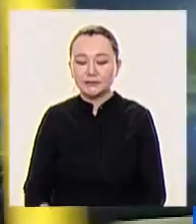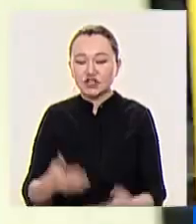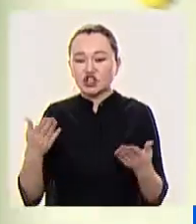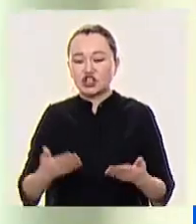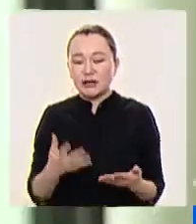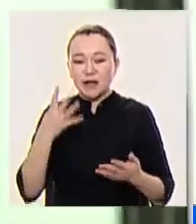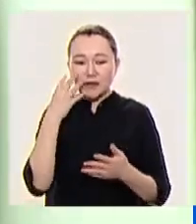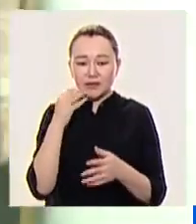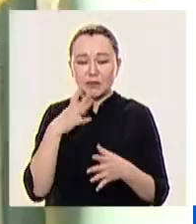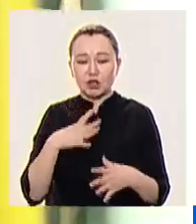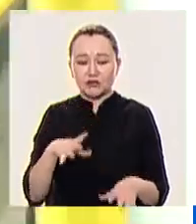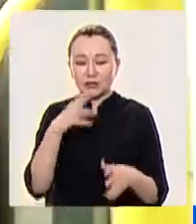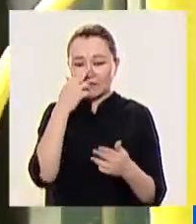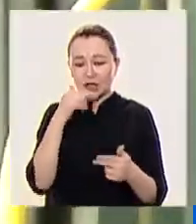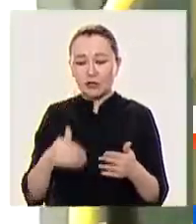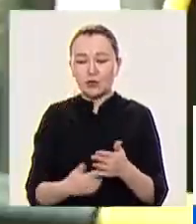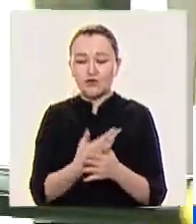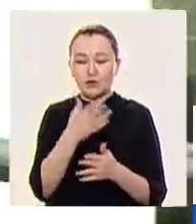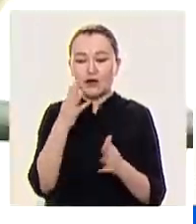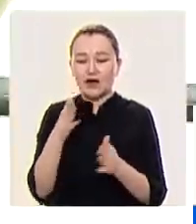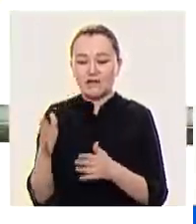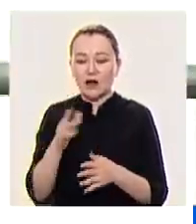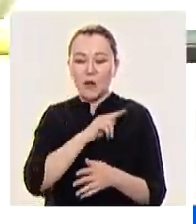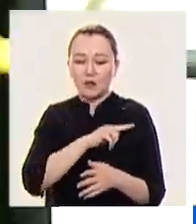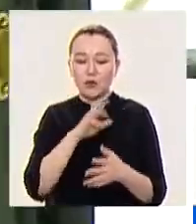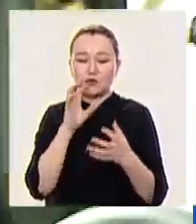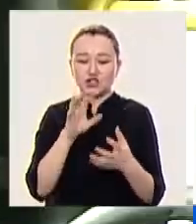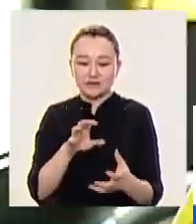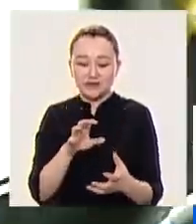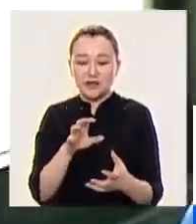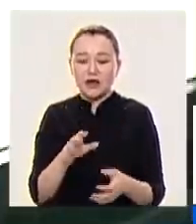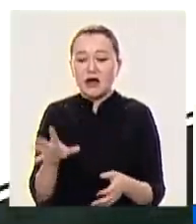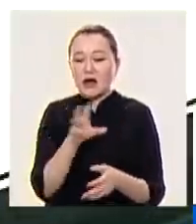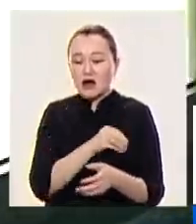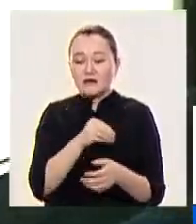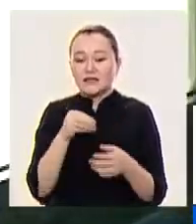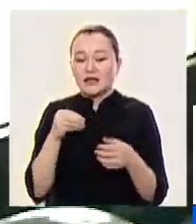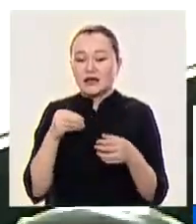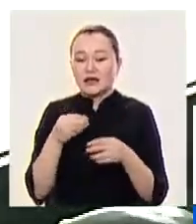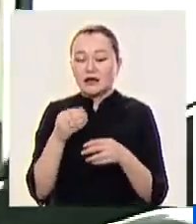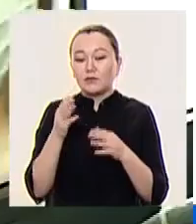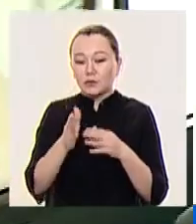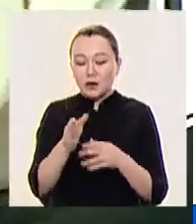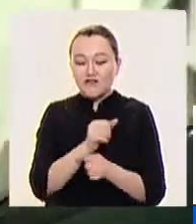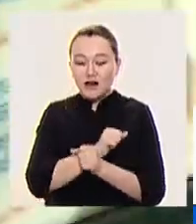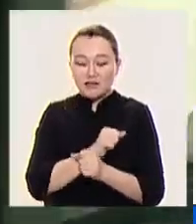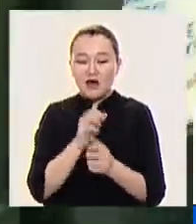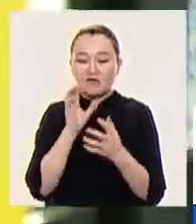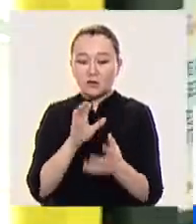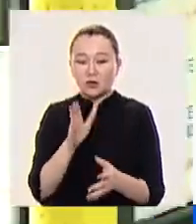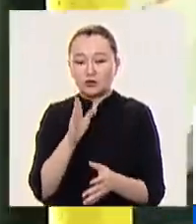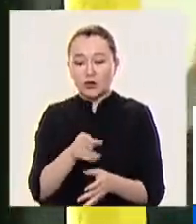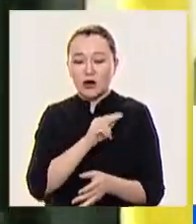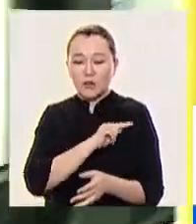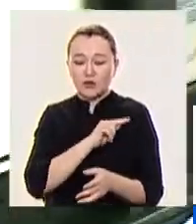Жителям Алматы придется привыкать к новому графику работы общественного транспорта. В предстоящие выходные автобусы будут работать